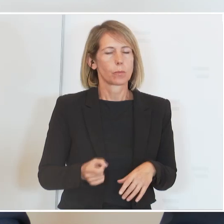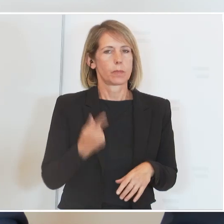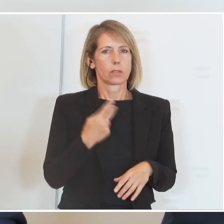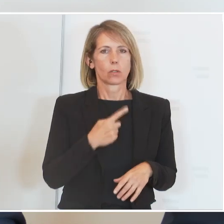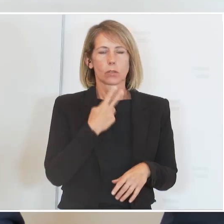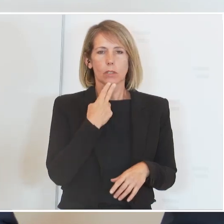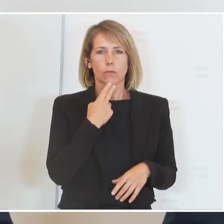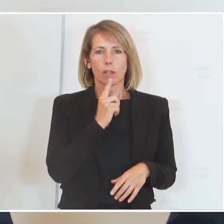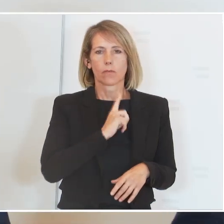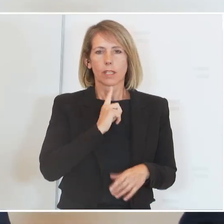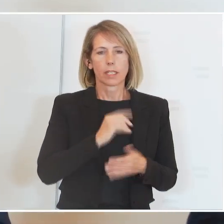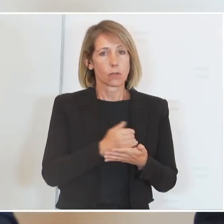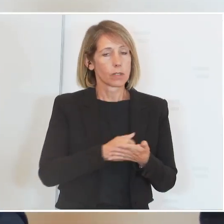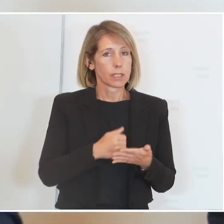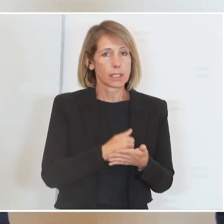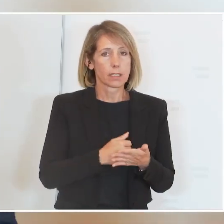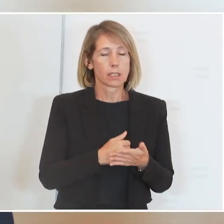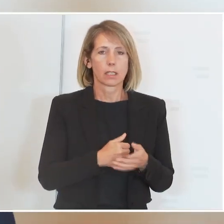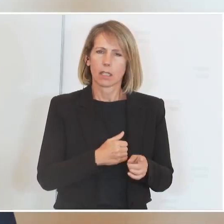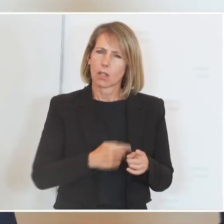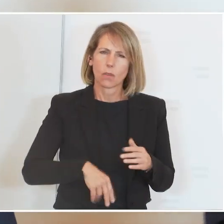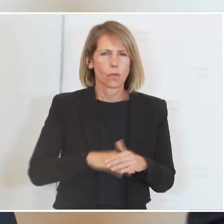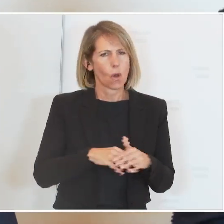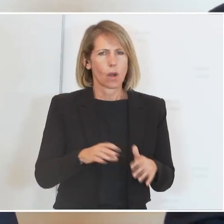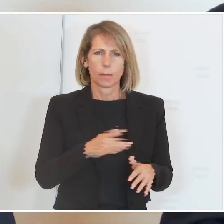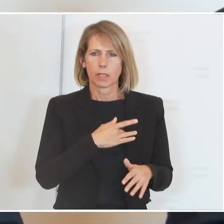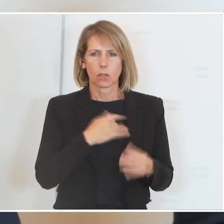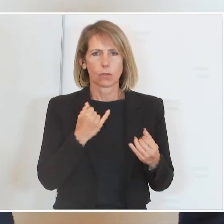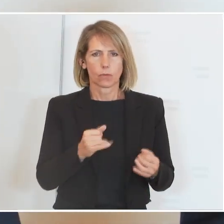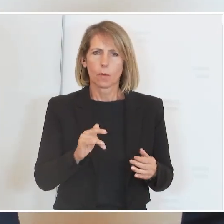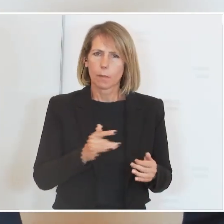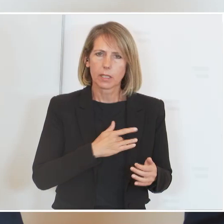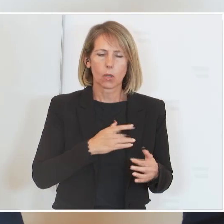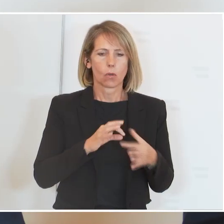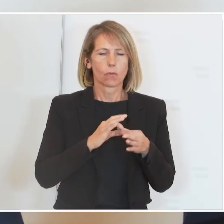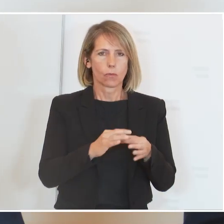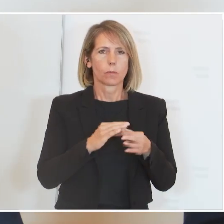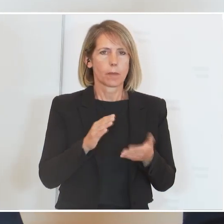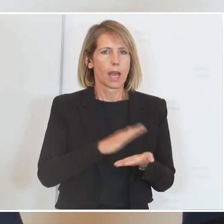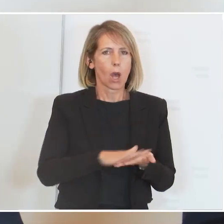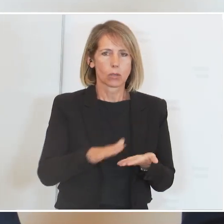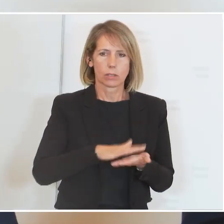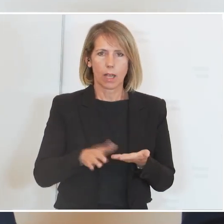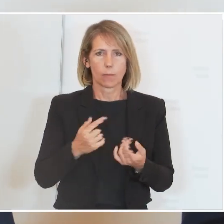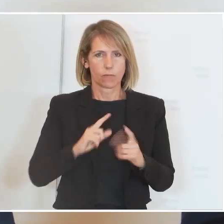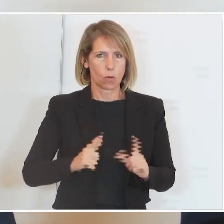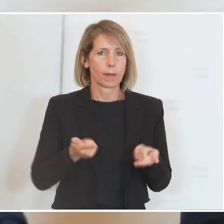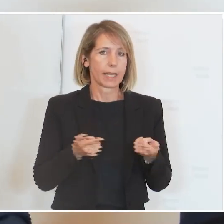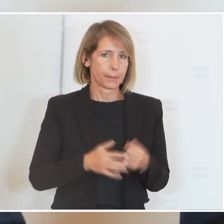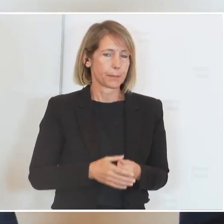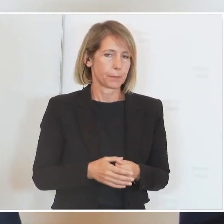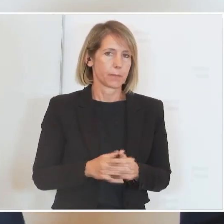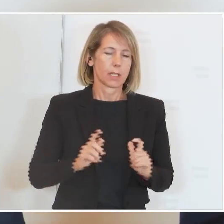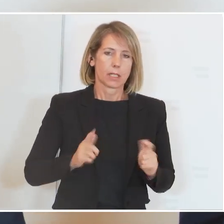weniger verdienen, ja voll betroffen sind und getroffen sind bei allen Ausgaben ihres Lebens und das Leben